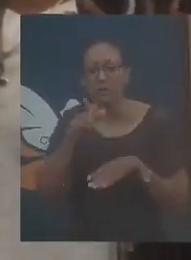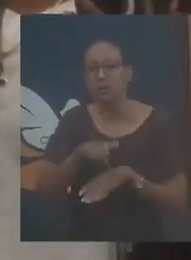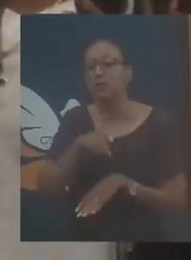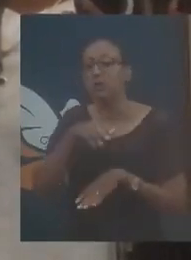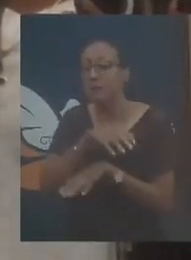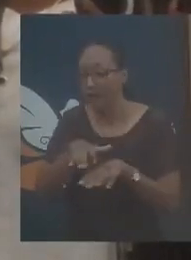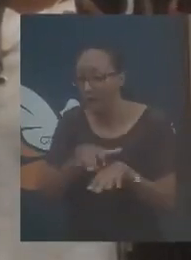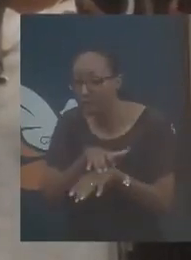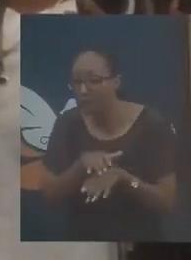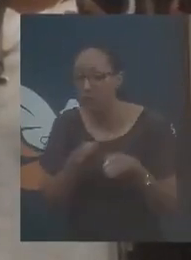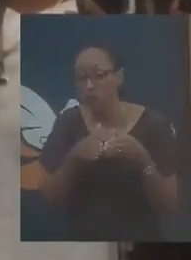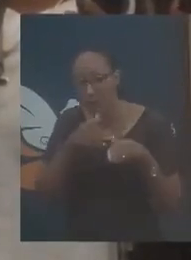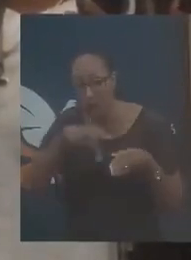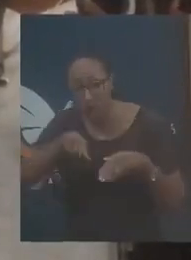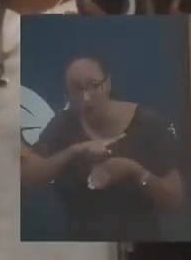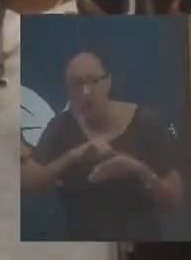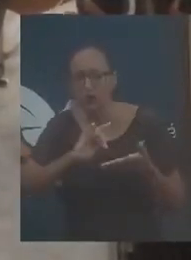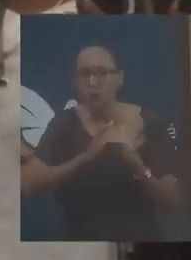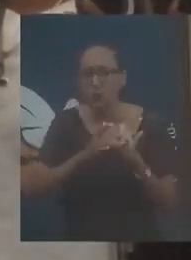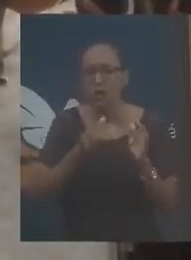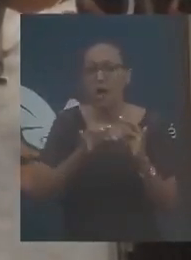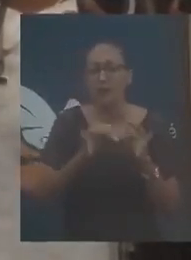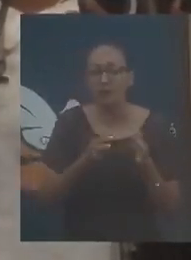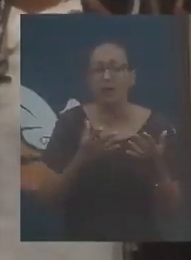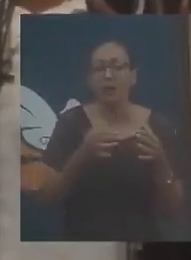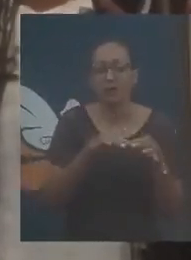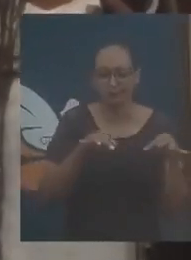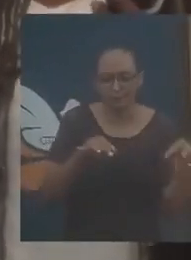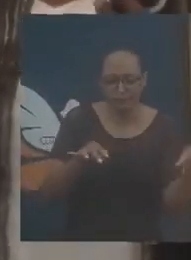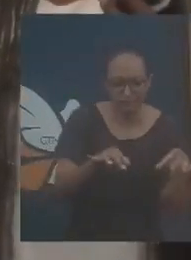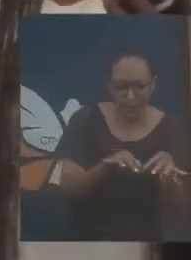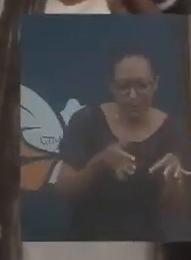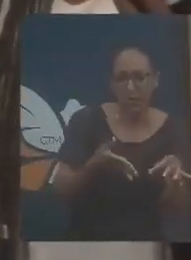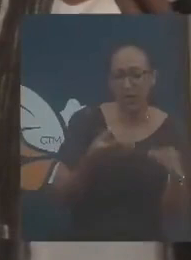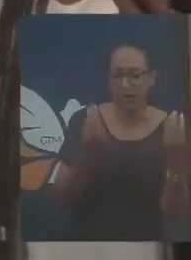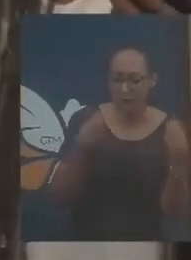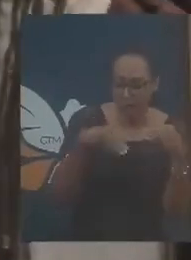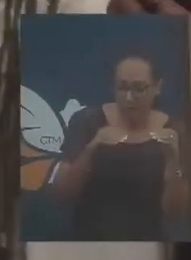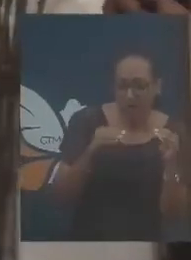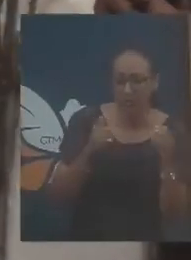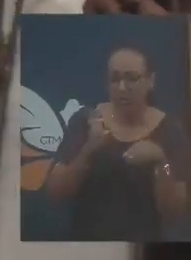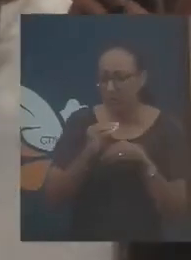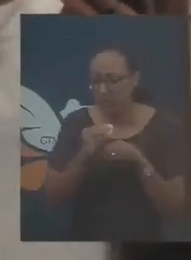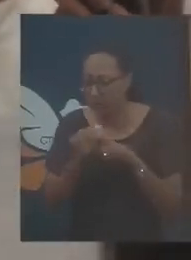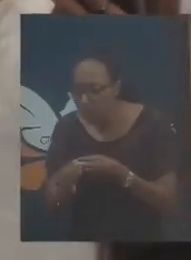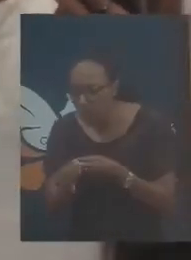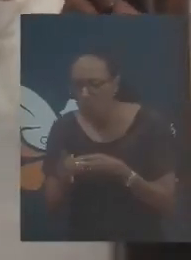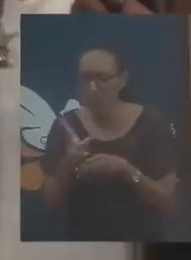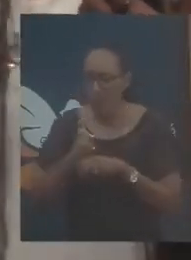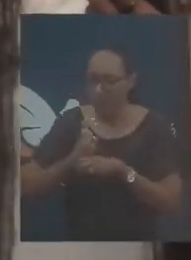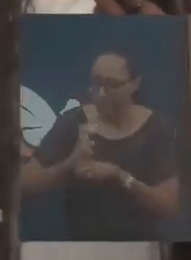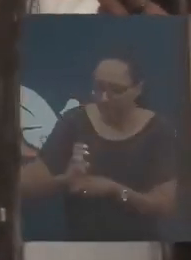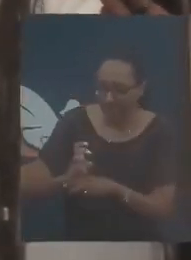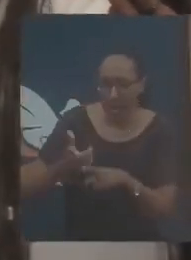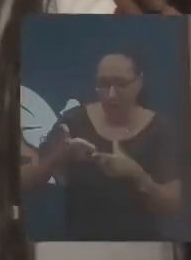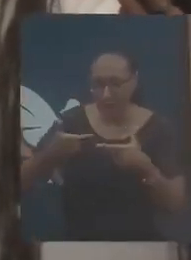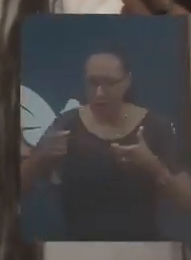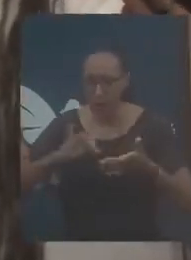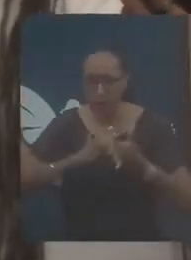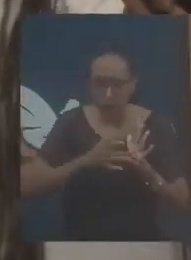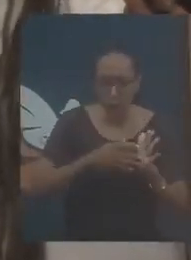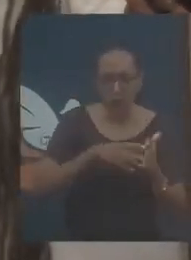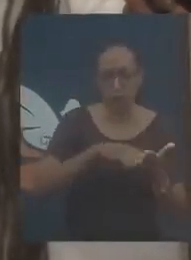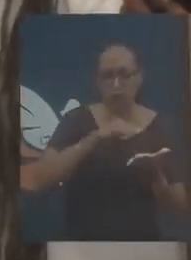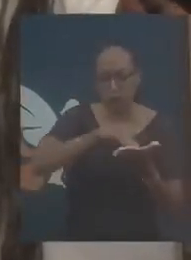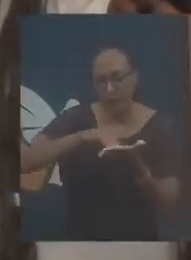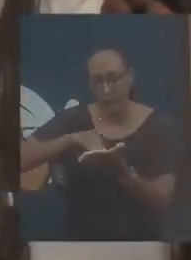afin que tous les enregistrements, que ce soit servitude, que ce soit vente, que ce soit donation, soient enregistrés.